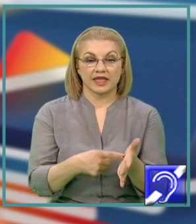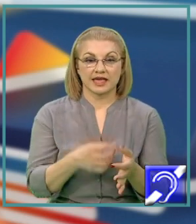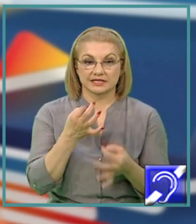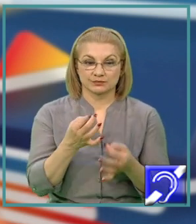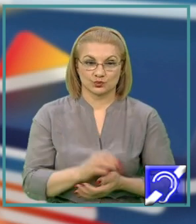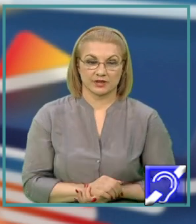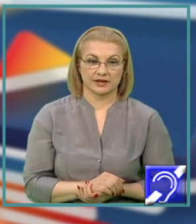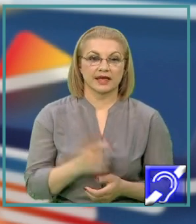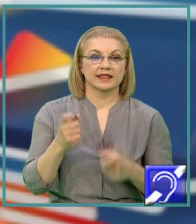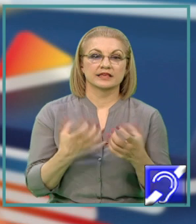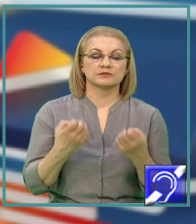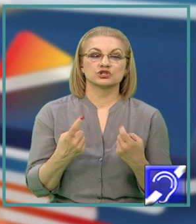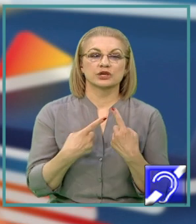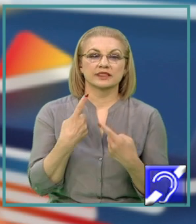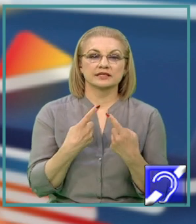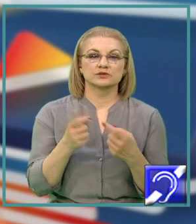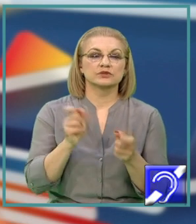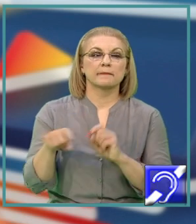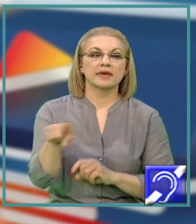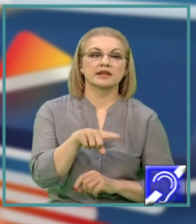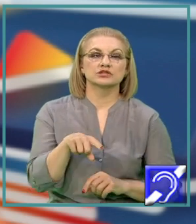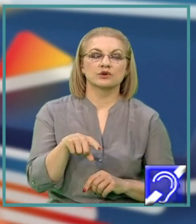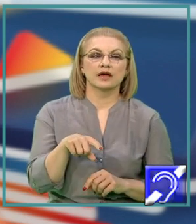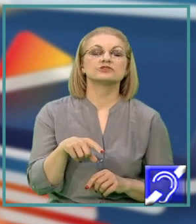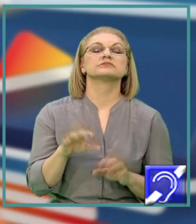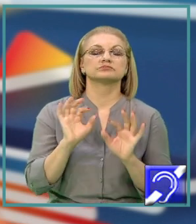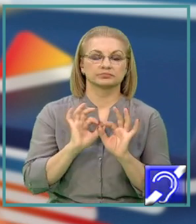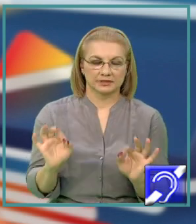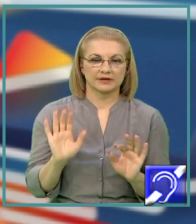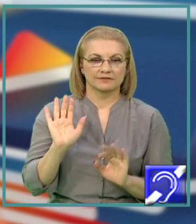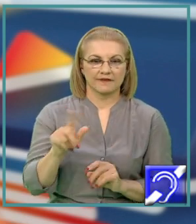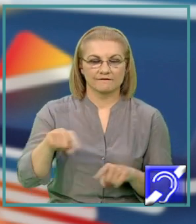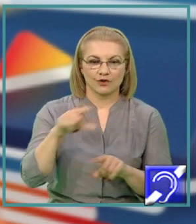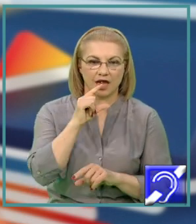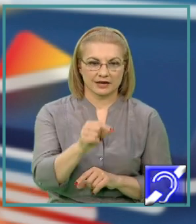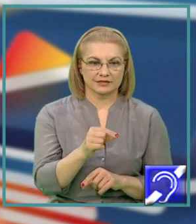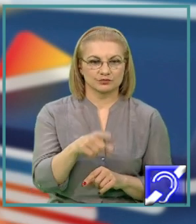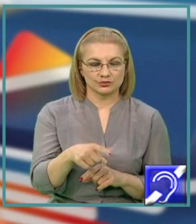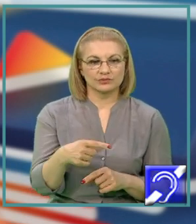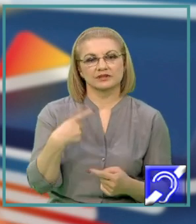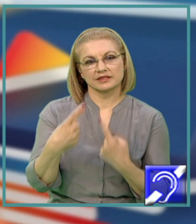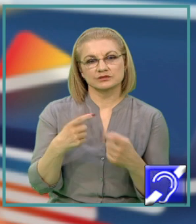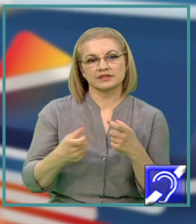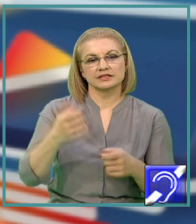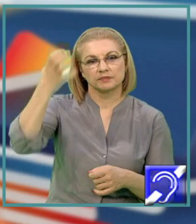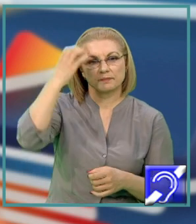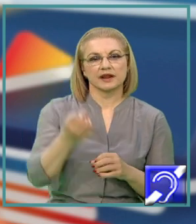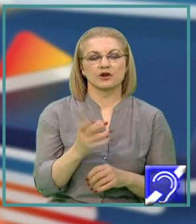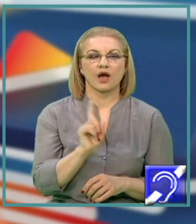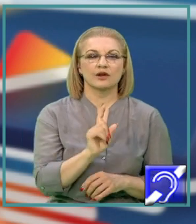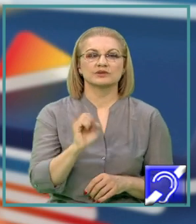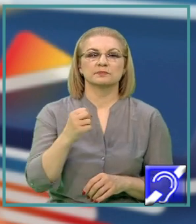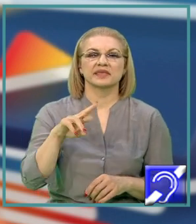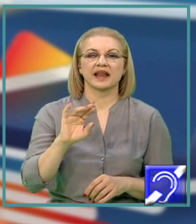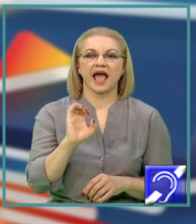ce discută personajele? Foarte bine, ați răspuns, discută despre pălăria nouă a lui Spirache. Pare